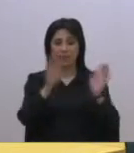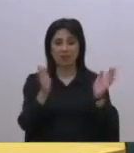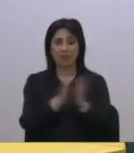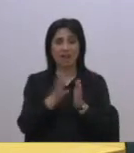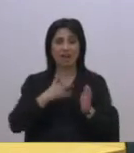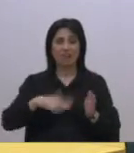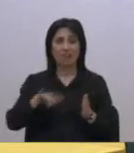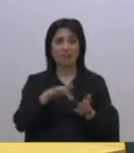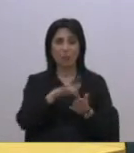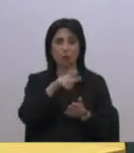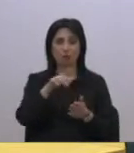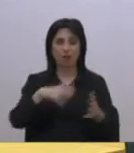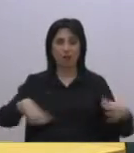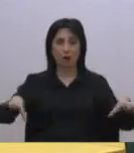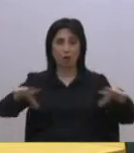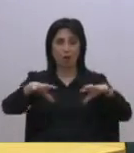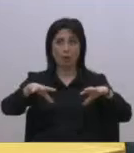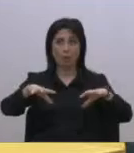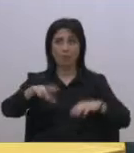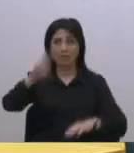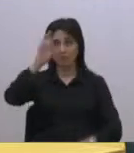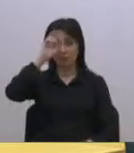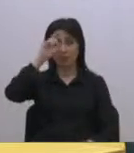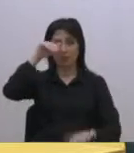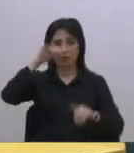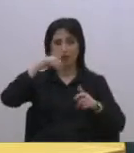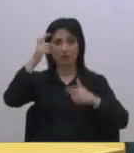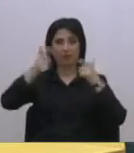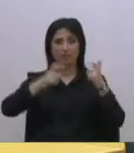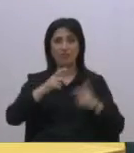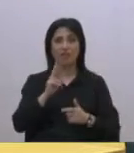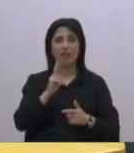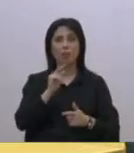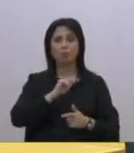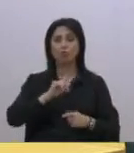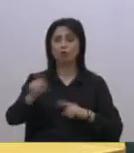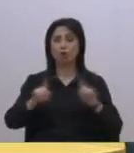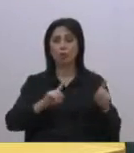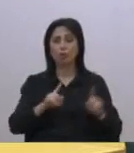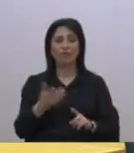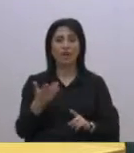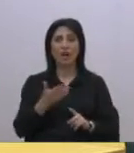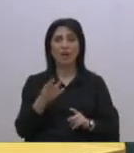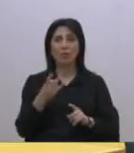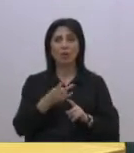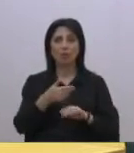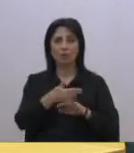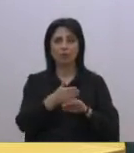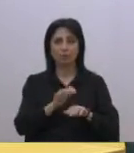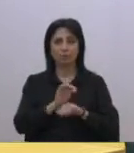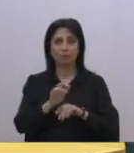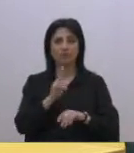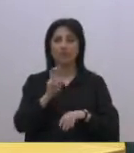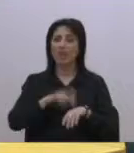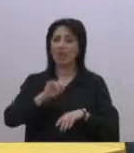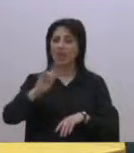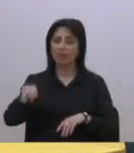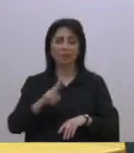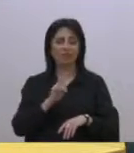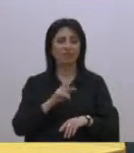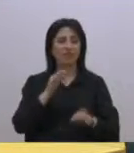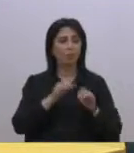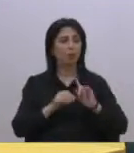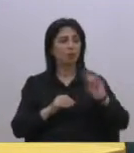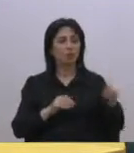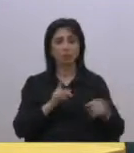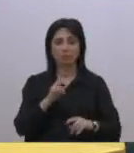ქვეყნის მოსახლეობისგან. თავრობა წვეთდა ვის რაზე უნდა ემუშავა, რამდენი ბათინკი უნდა გამოგვეშვა, ვინ ექიმი უნდა ყოფილიყო, ვინ მოსამართლე